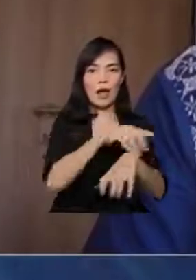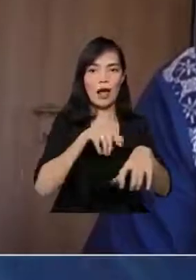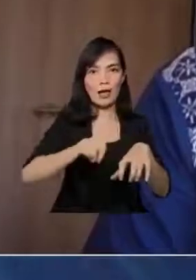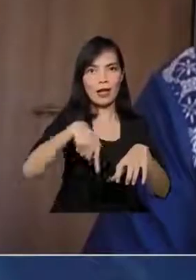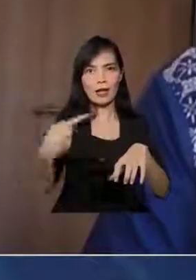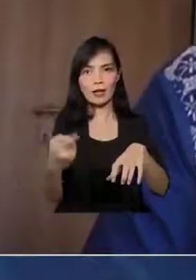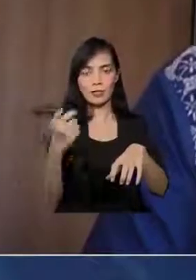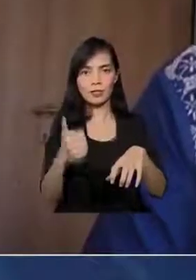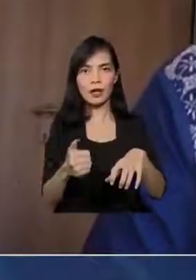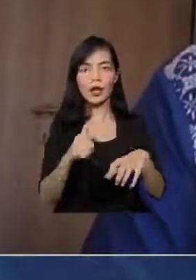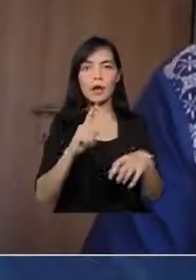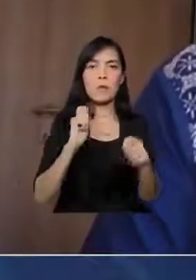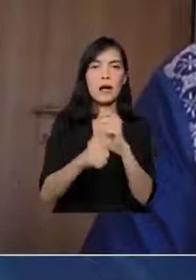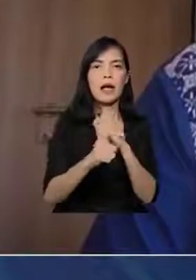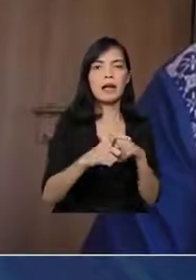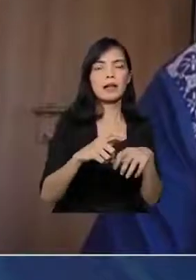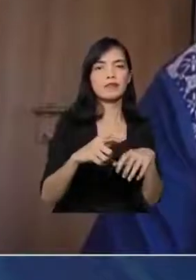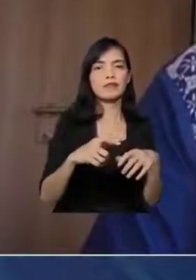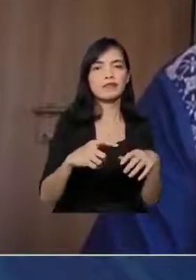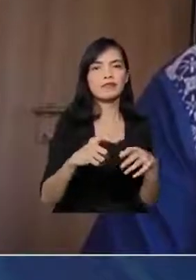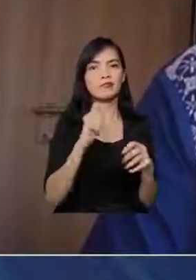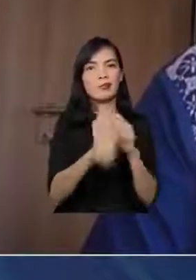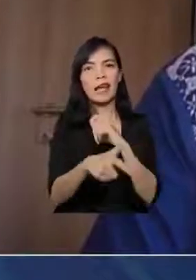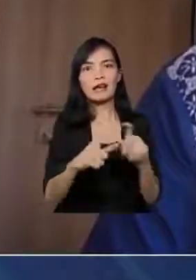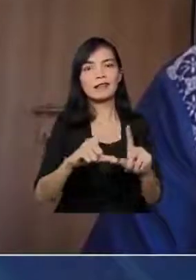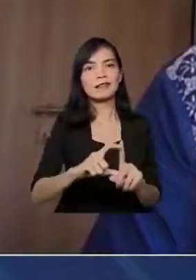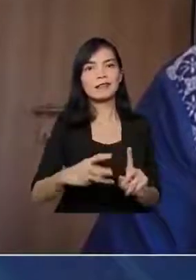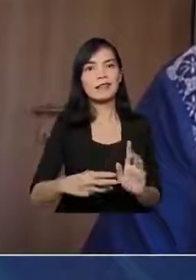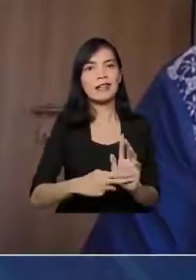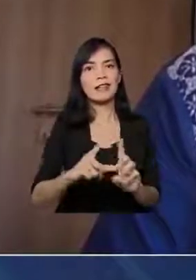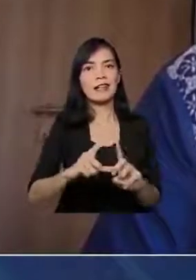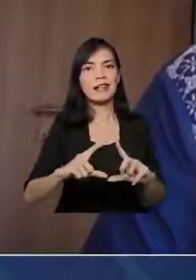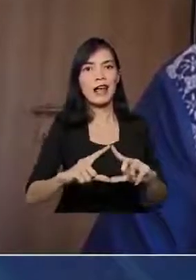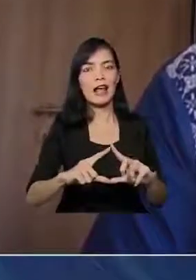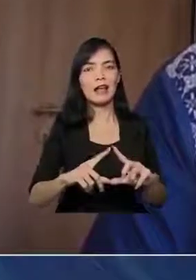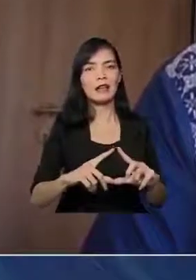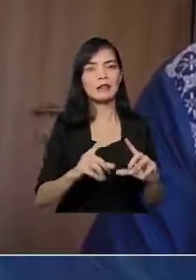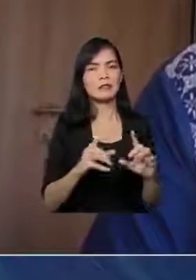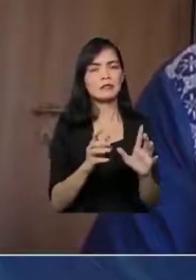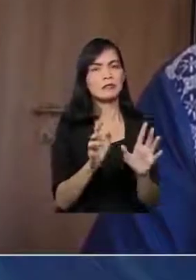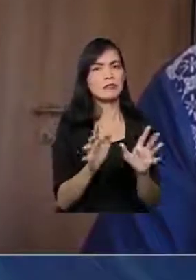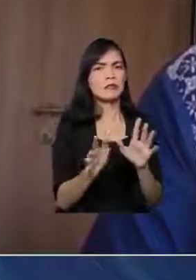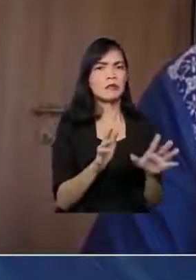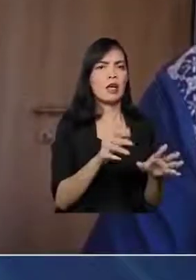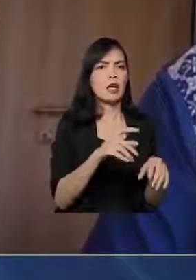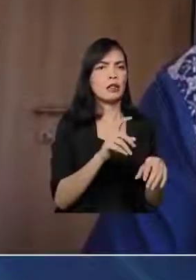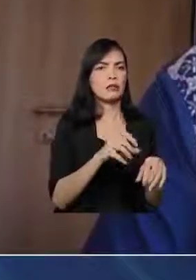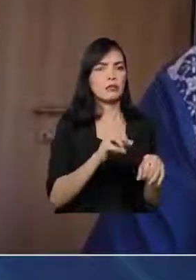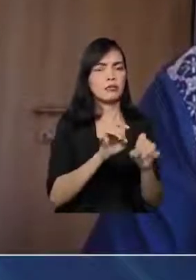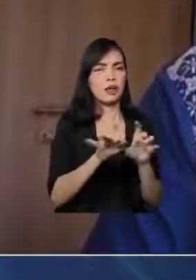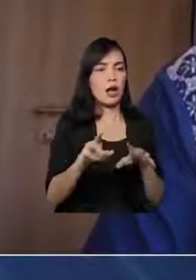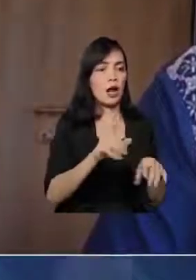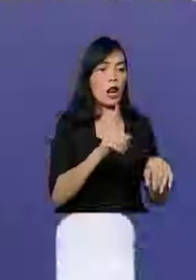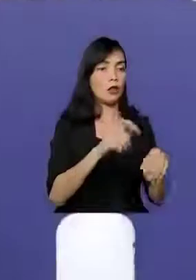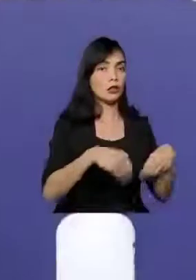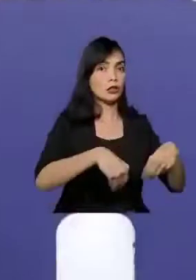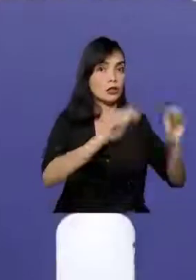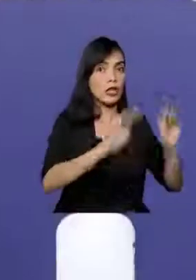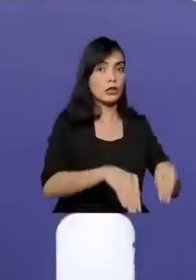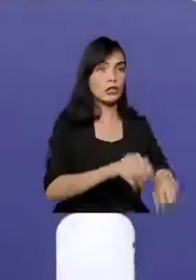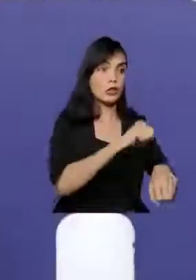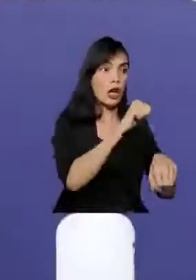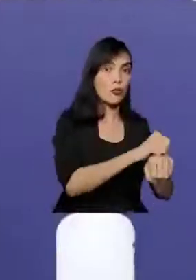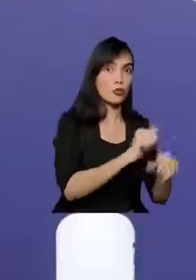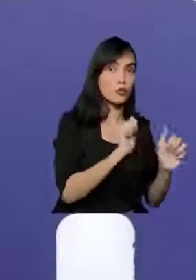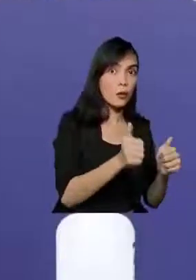Pak mungkin tadi perbedaannya untuk sejadah juga agak sedikit berbeda kalau di Singapore disediakan mungkin di Turki tidak begitu Pak